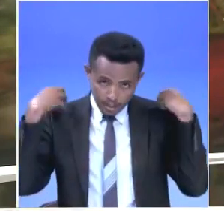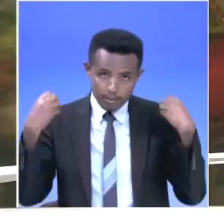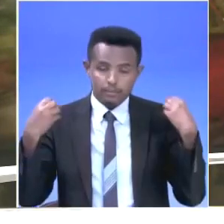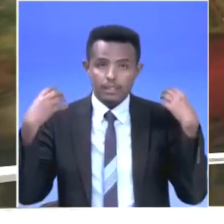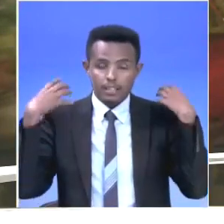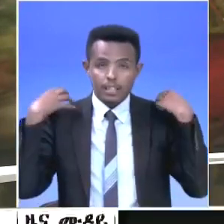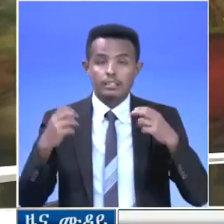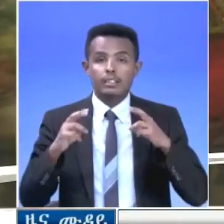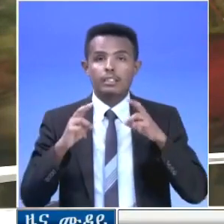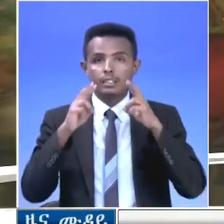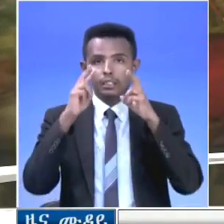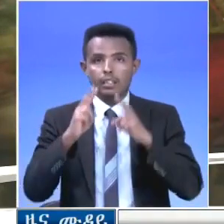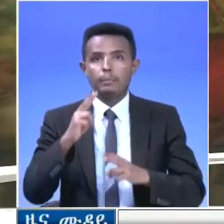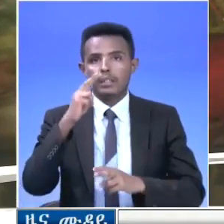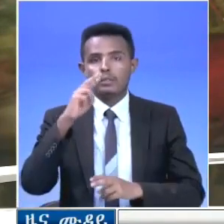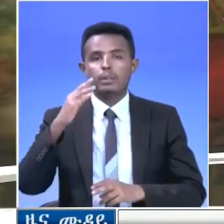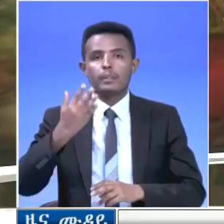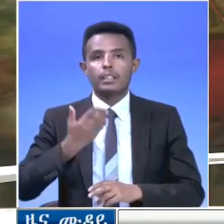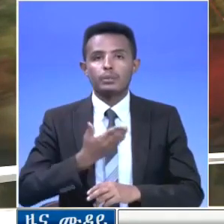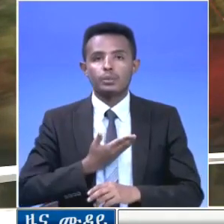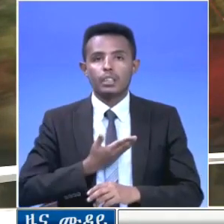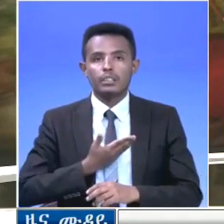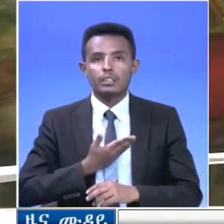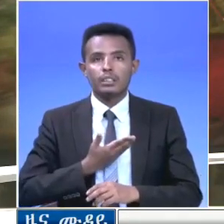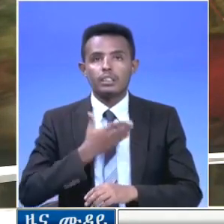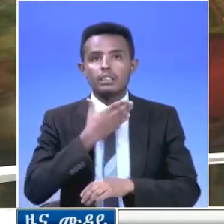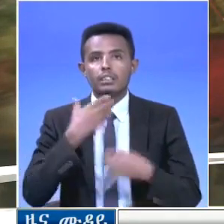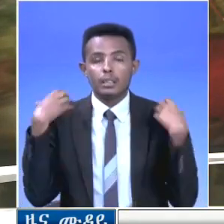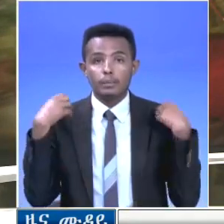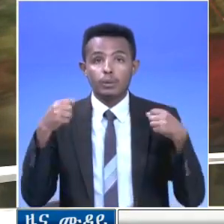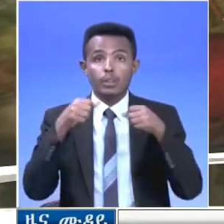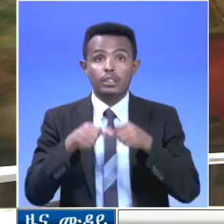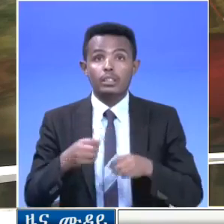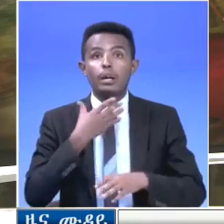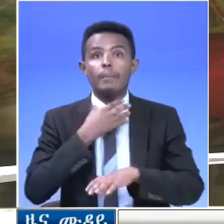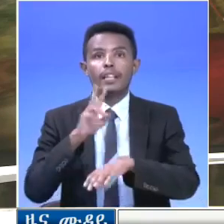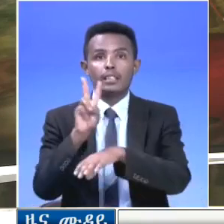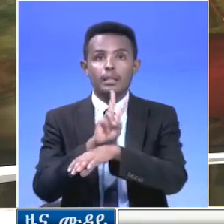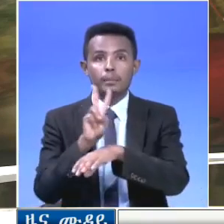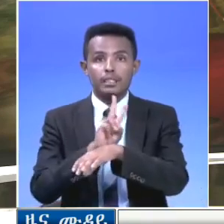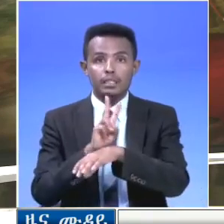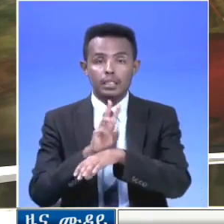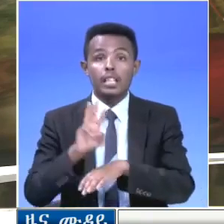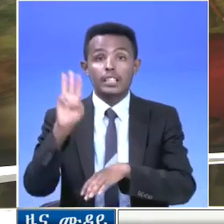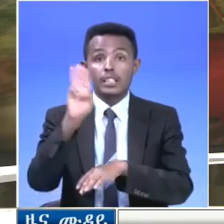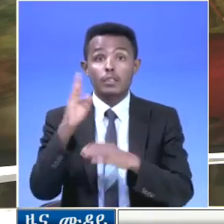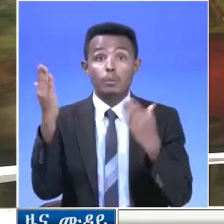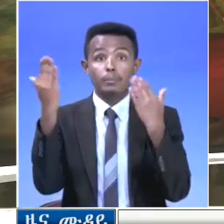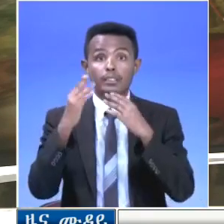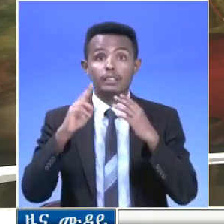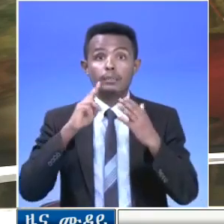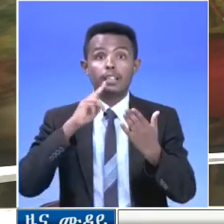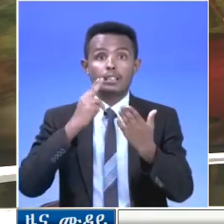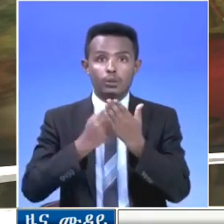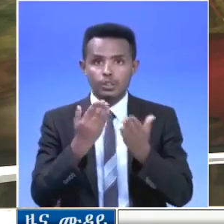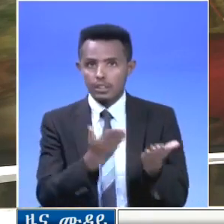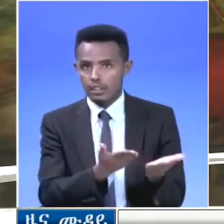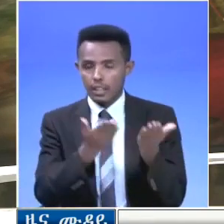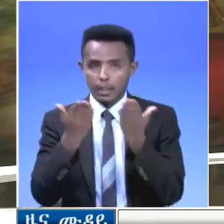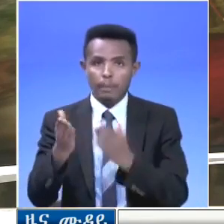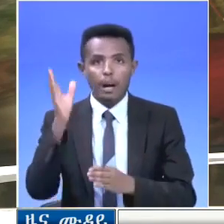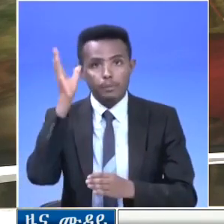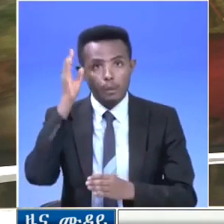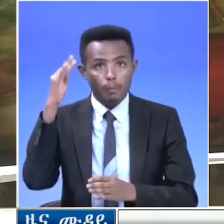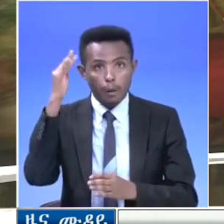ሰላም ጤና ይስጥልን የተከበራችሁ ተመልካቾቻችን እንደምን አምስታችኋል ከአማራ ቴሌቪዥን የለተሰኘው ምሽት ዘገባዎችን ይዘንላችሁ ቀርበናል